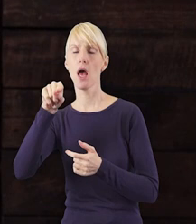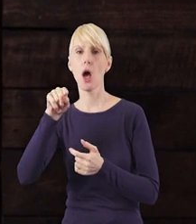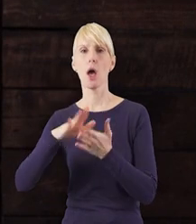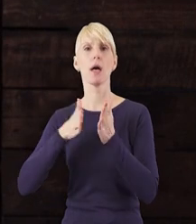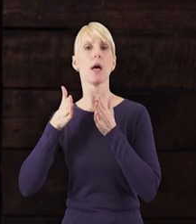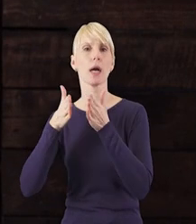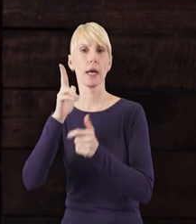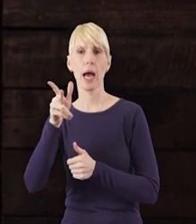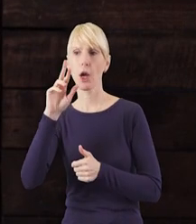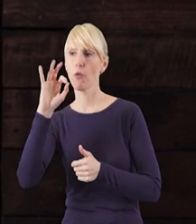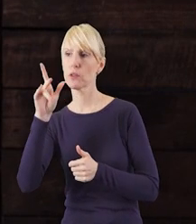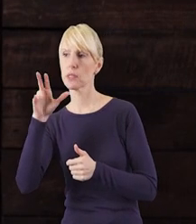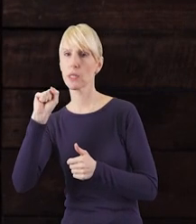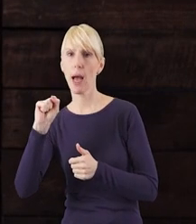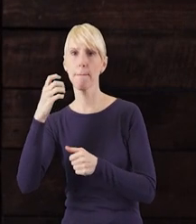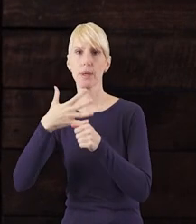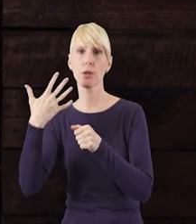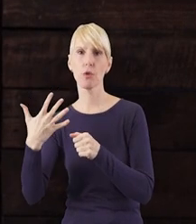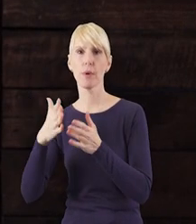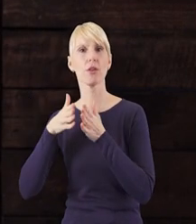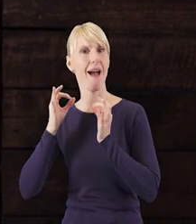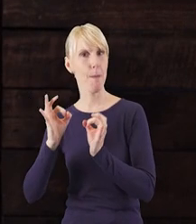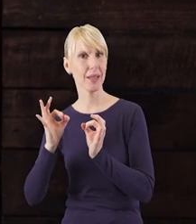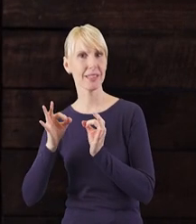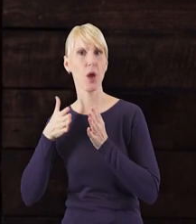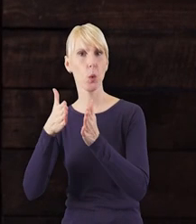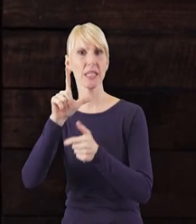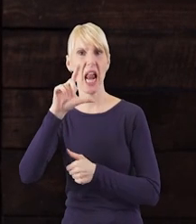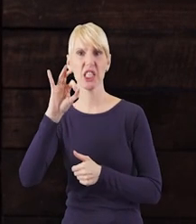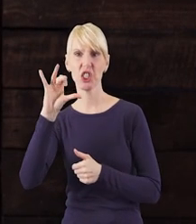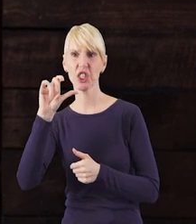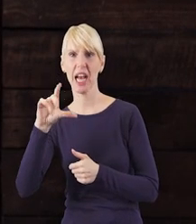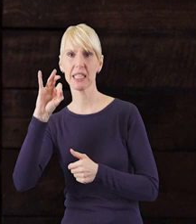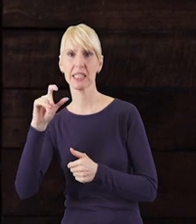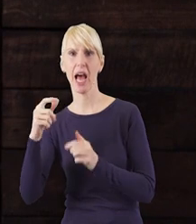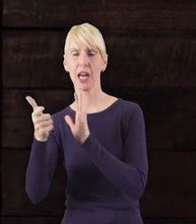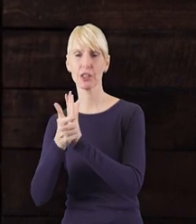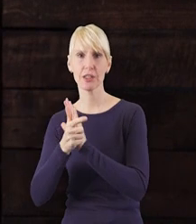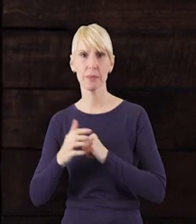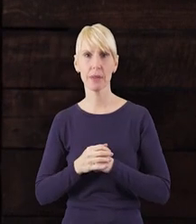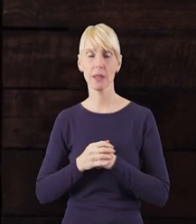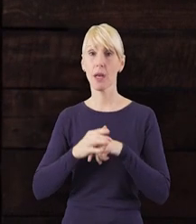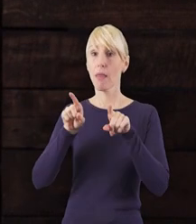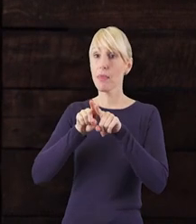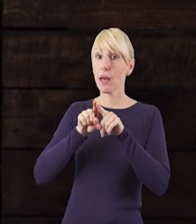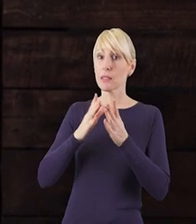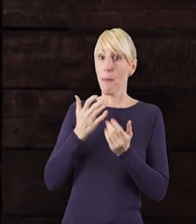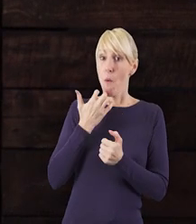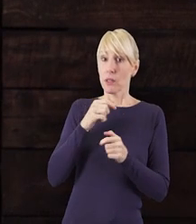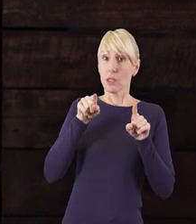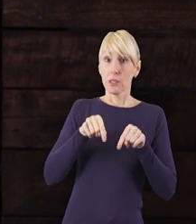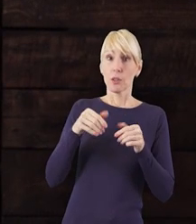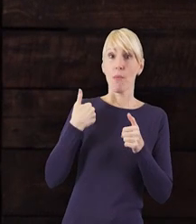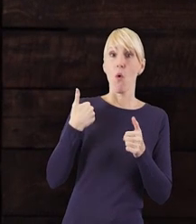Krakowskiej 55. Obecnie to ulica Liściasta 17. Podobną funkcję przez pewien okres pełniło również kino